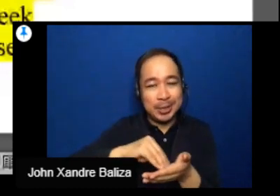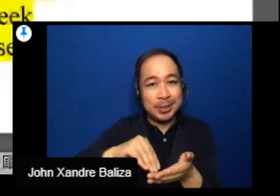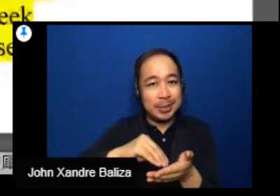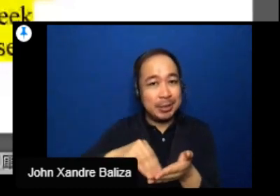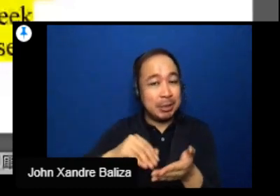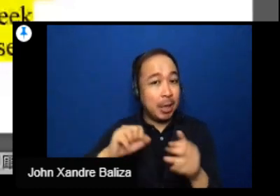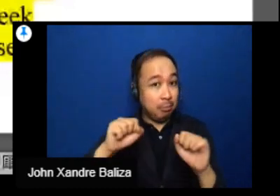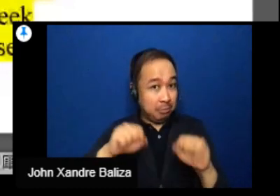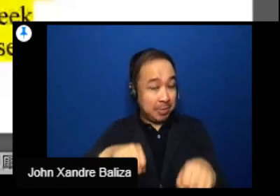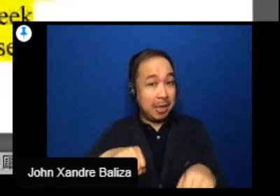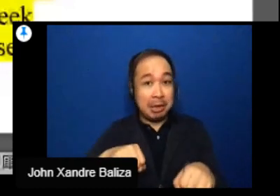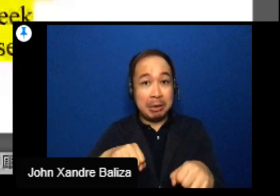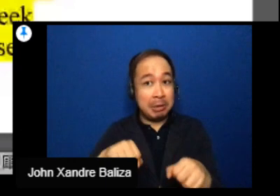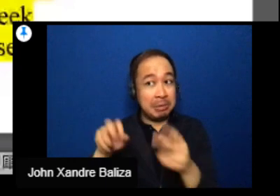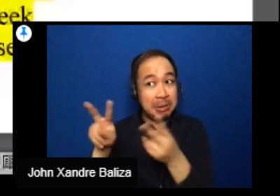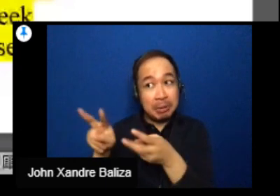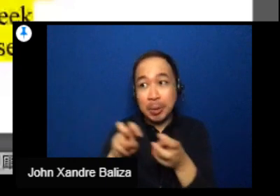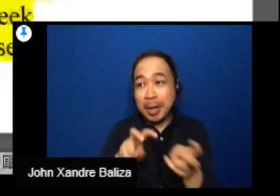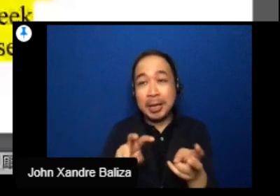谢。